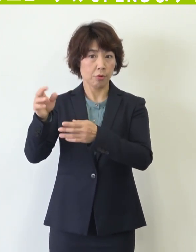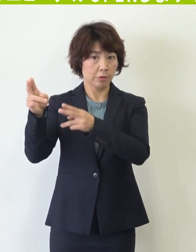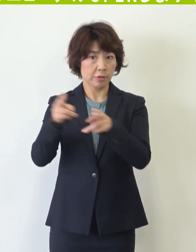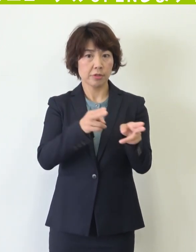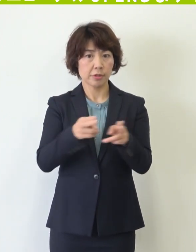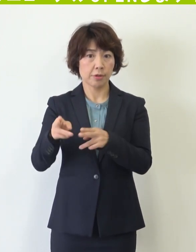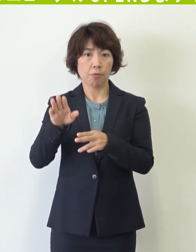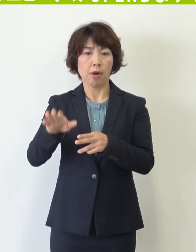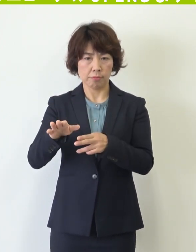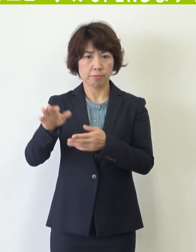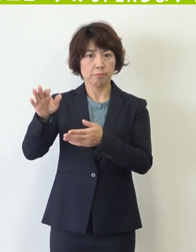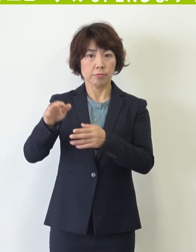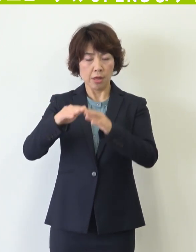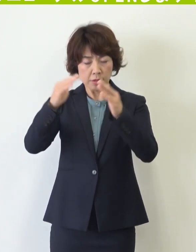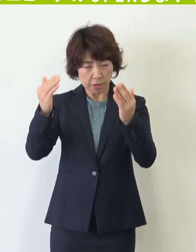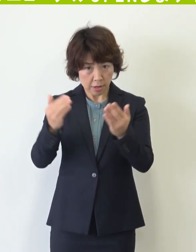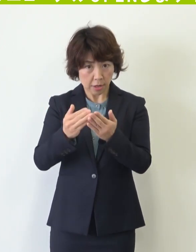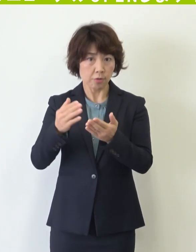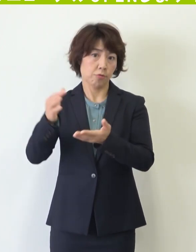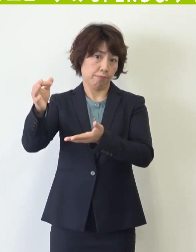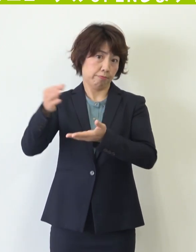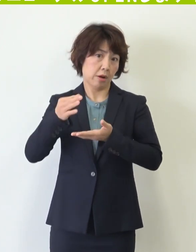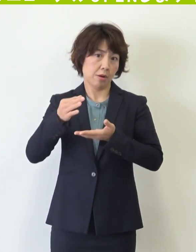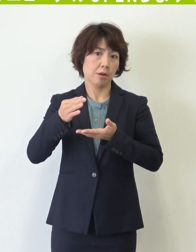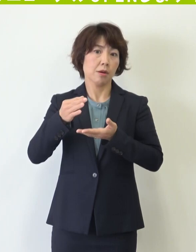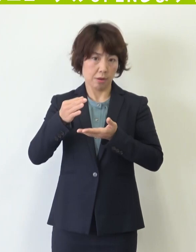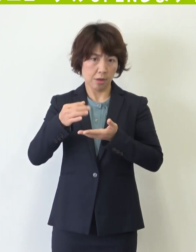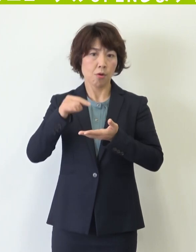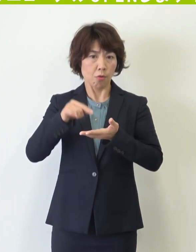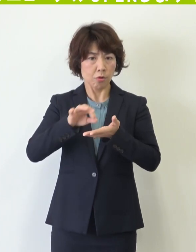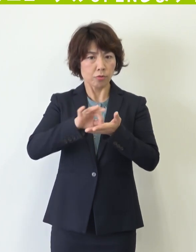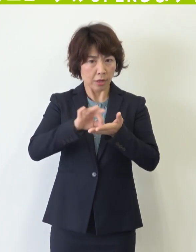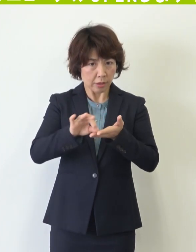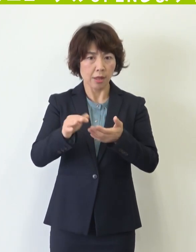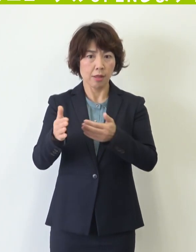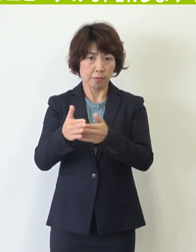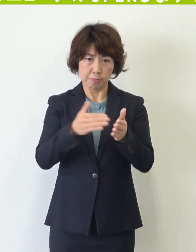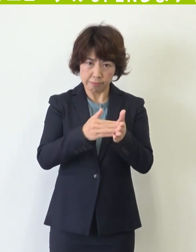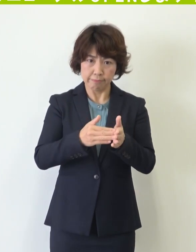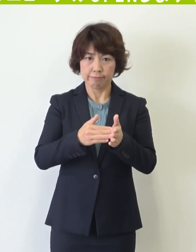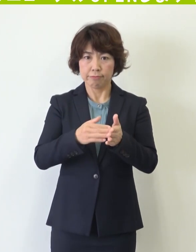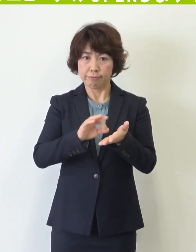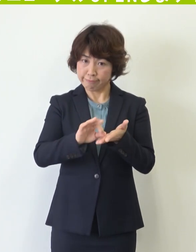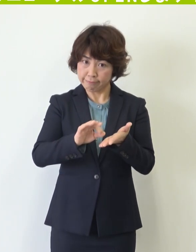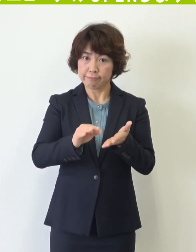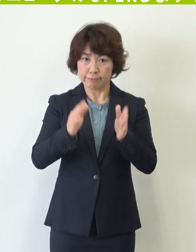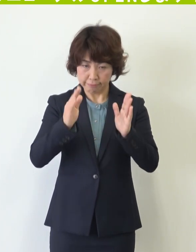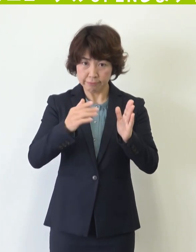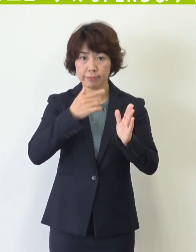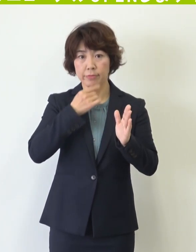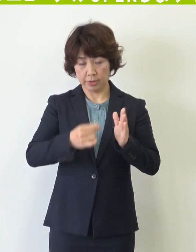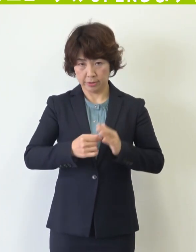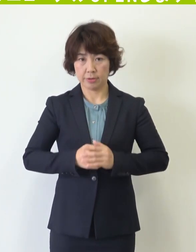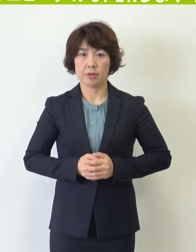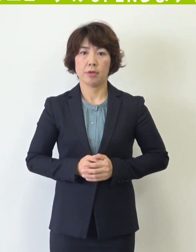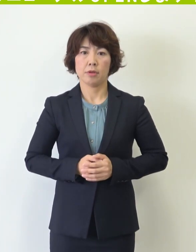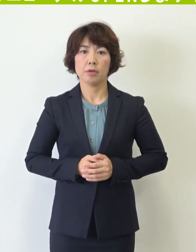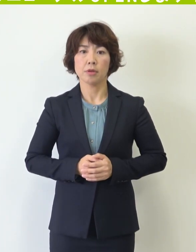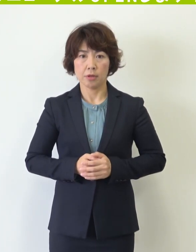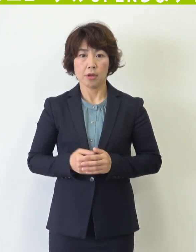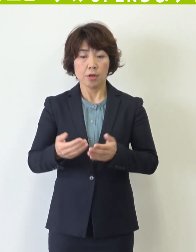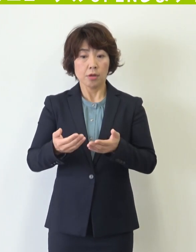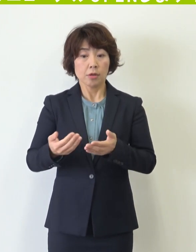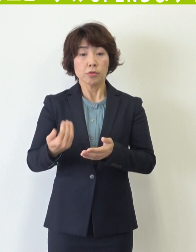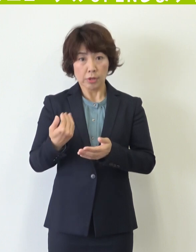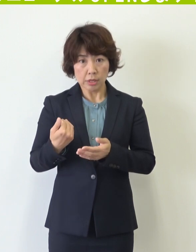間制度を使いましてあの前学国費でやれる限りのことをやっていこうというふうに思っておりますあのマイナンバーカードについては既に